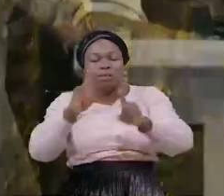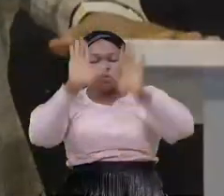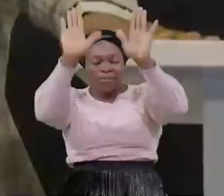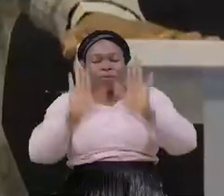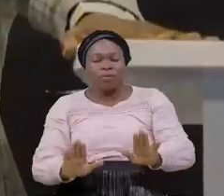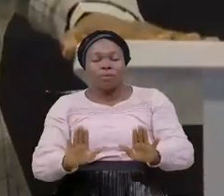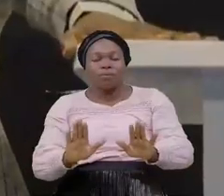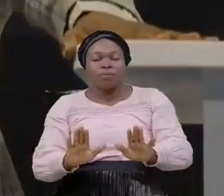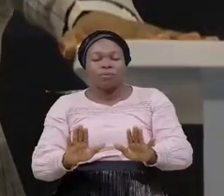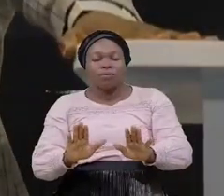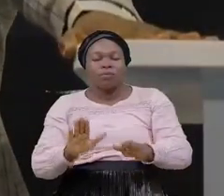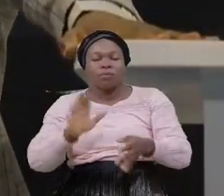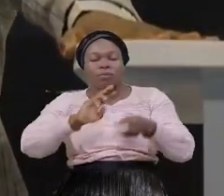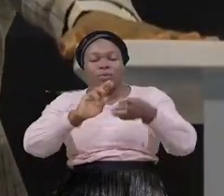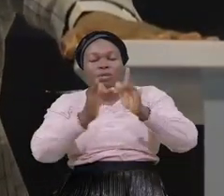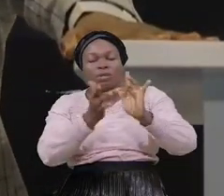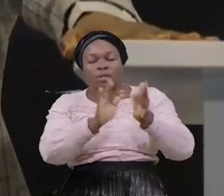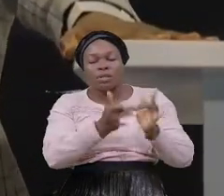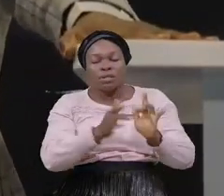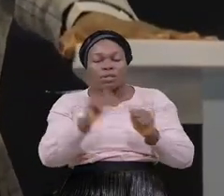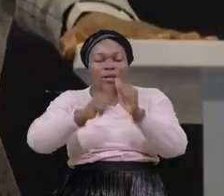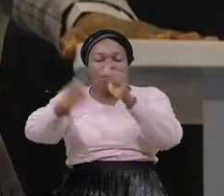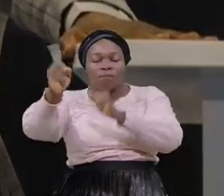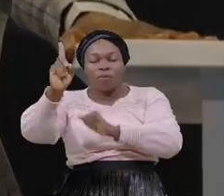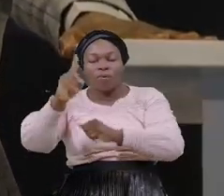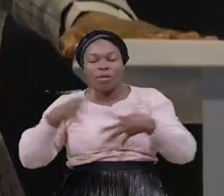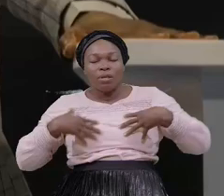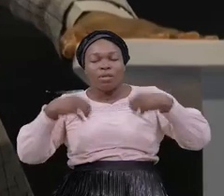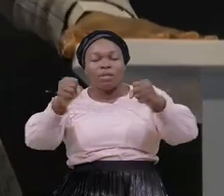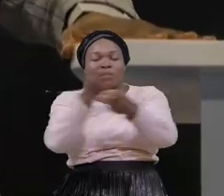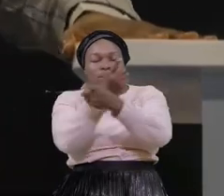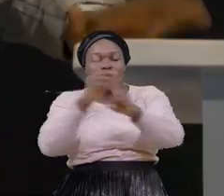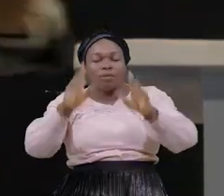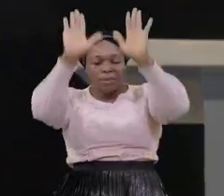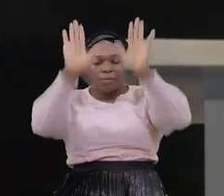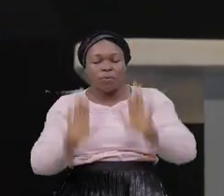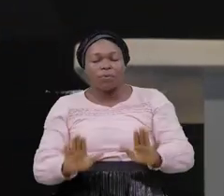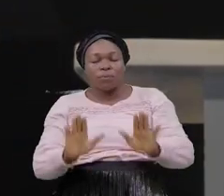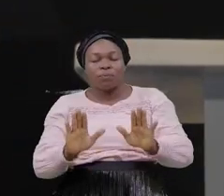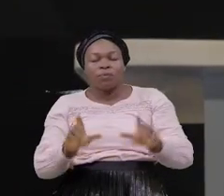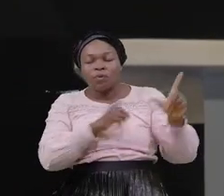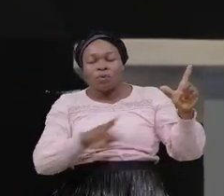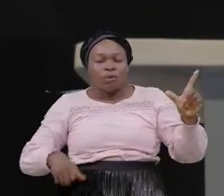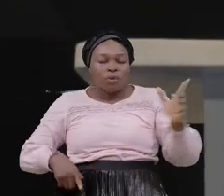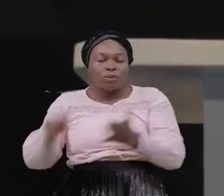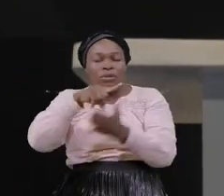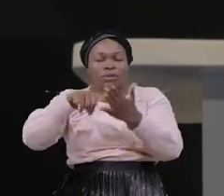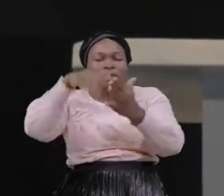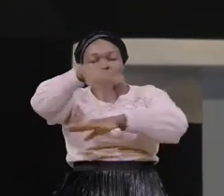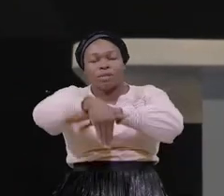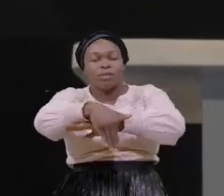la guérison. En ligne, partout, la guérison, la délivrance et les miracles. Seigneur, ce